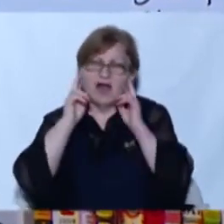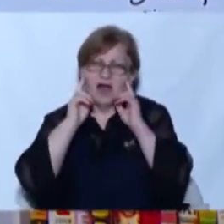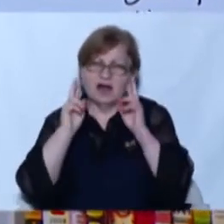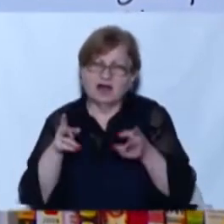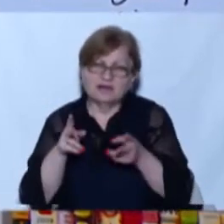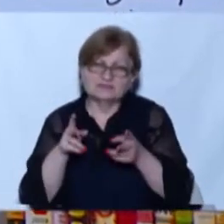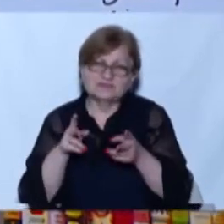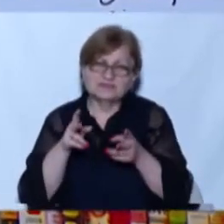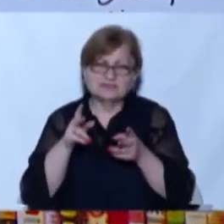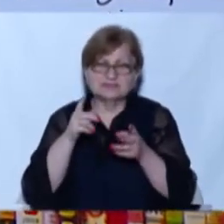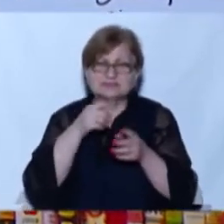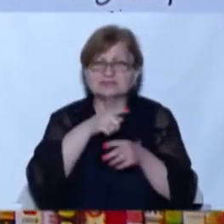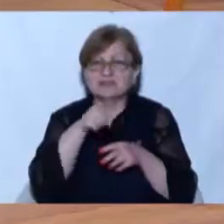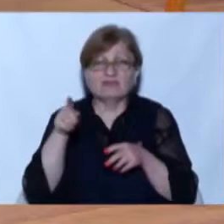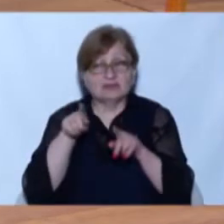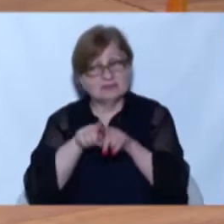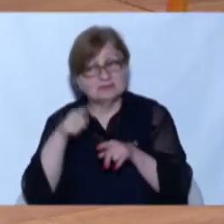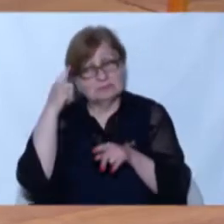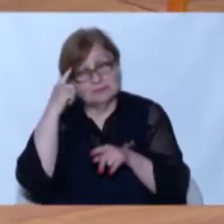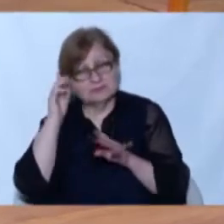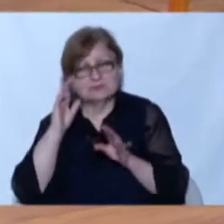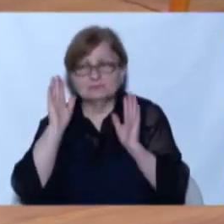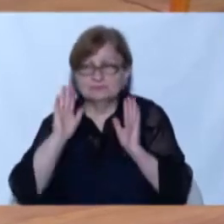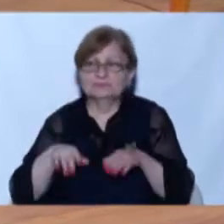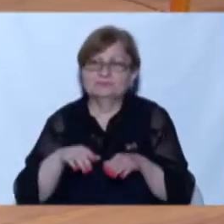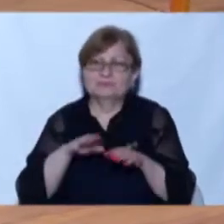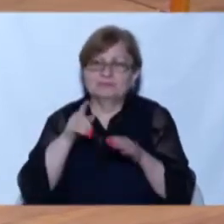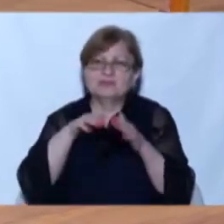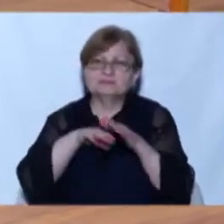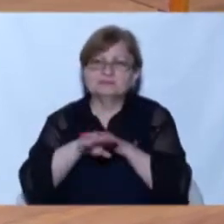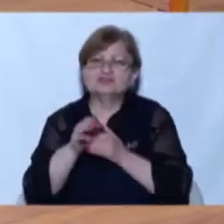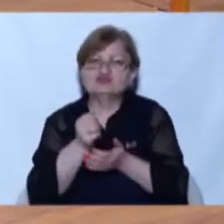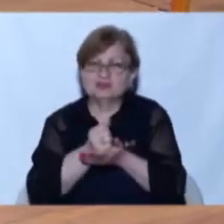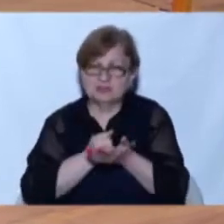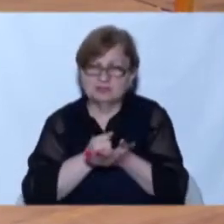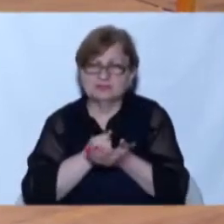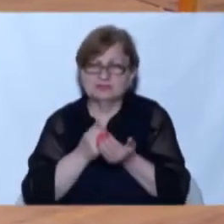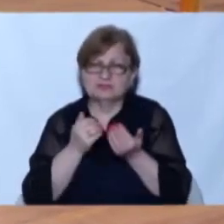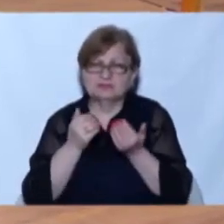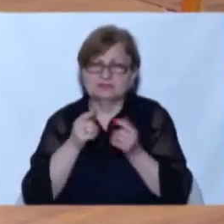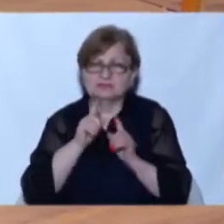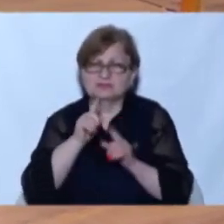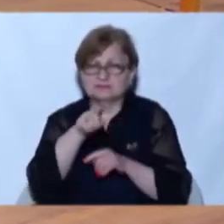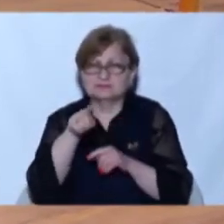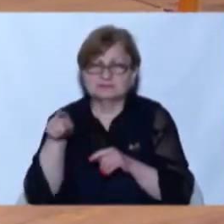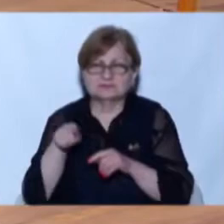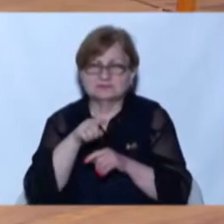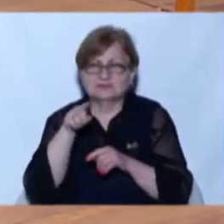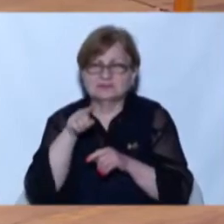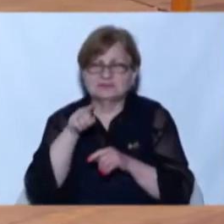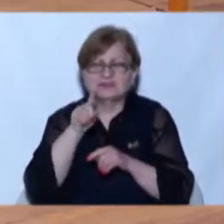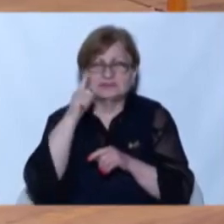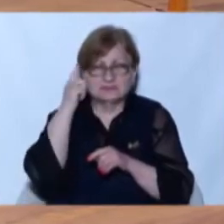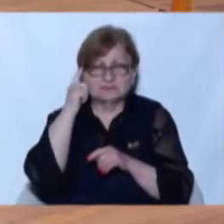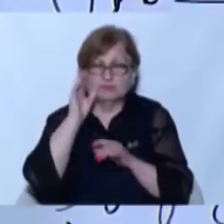რამდენად გამოვიცანი თქვენი ვარაუდები, მაგრამ მოდით შეინახეთ ხლა ის რაც